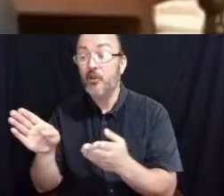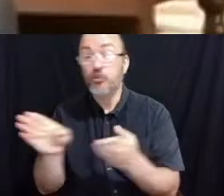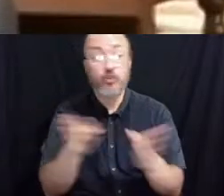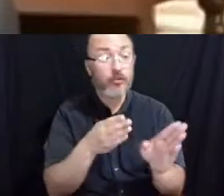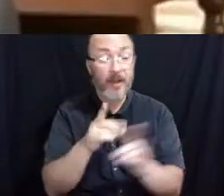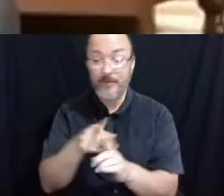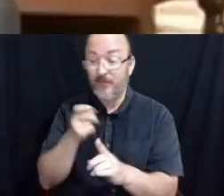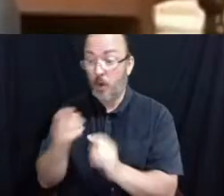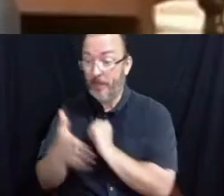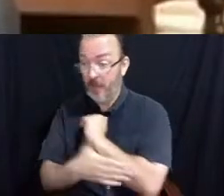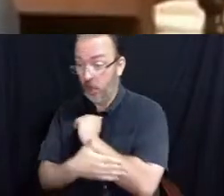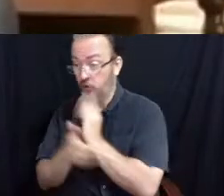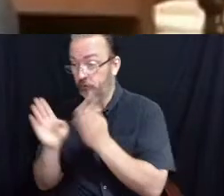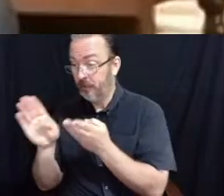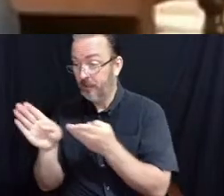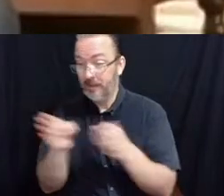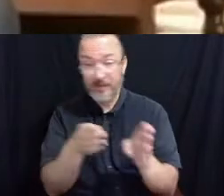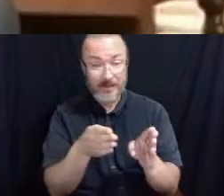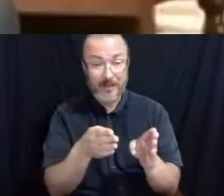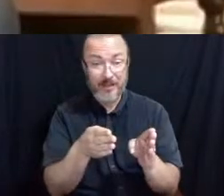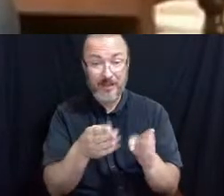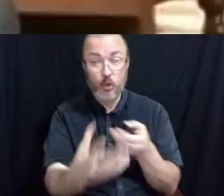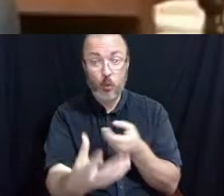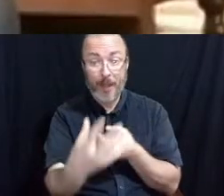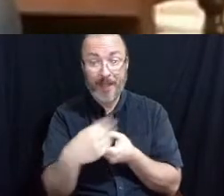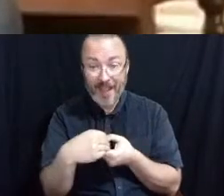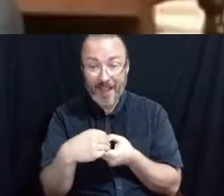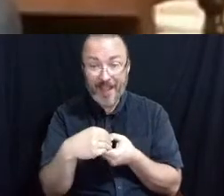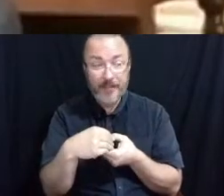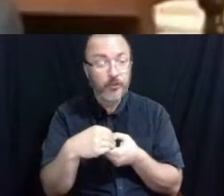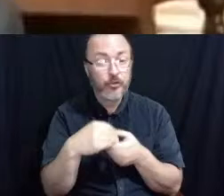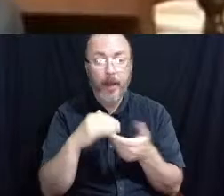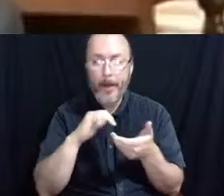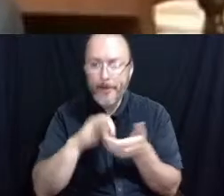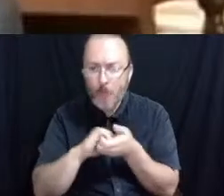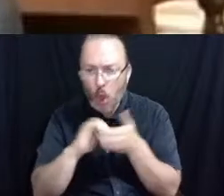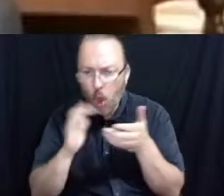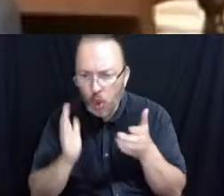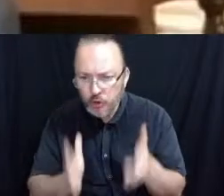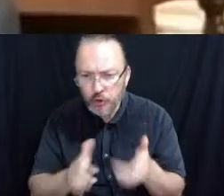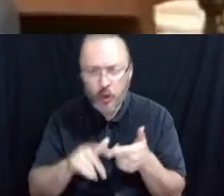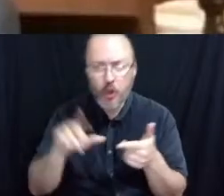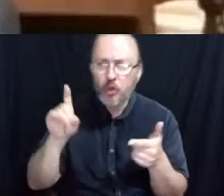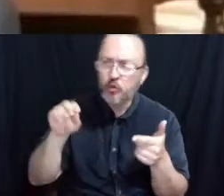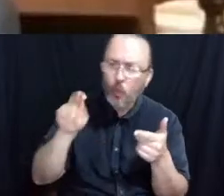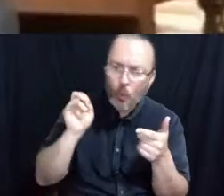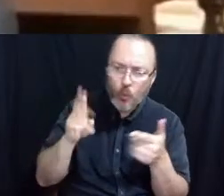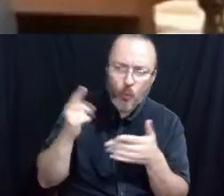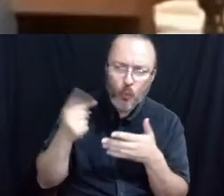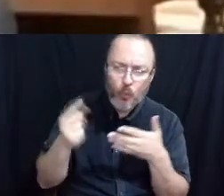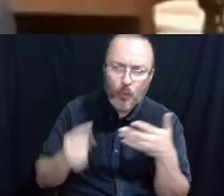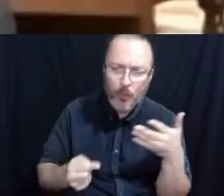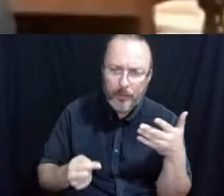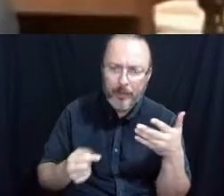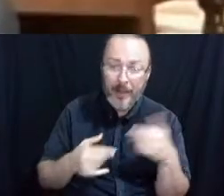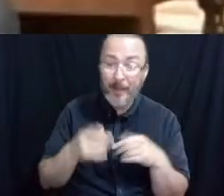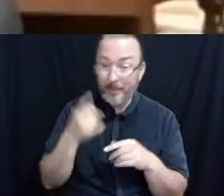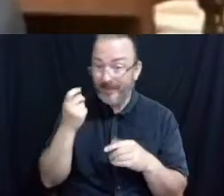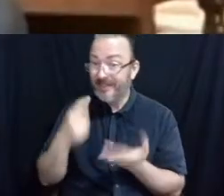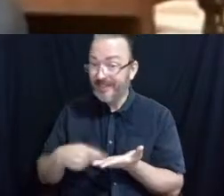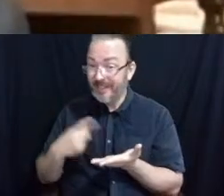vitesse supérieure, pour obtenir l'adhésion des donateurs et des partenaires, au-delà même des frontières